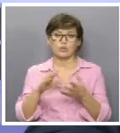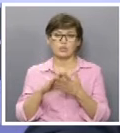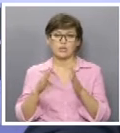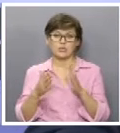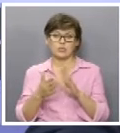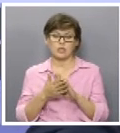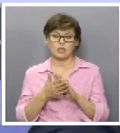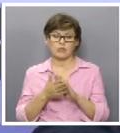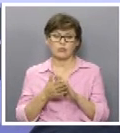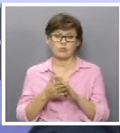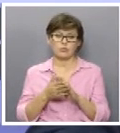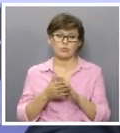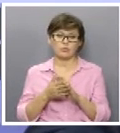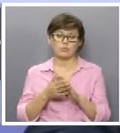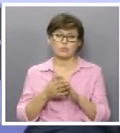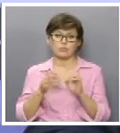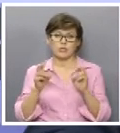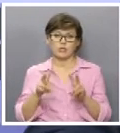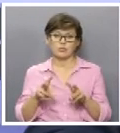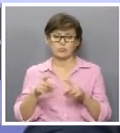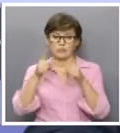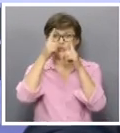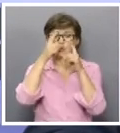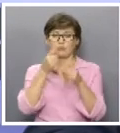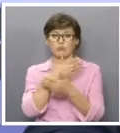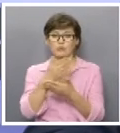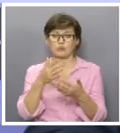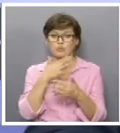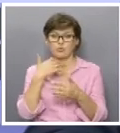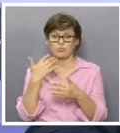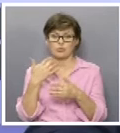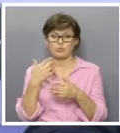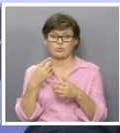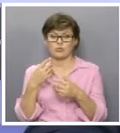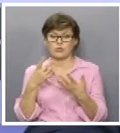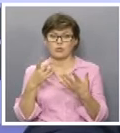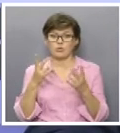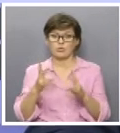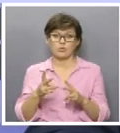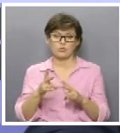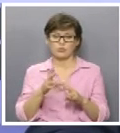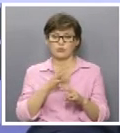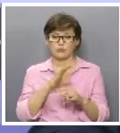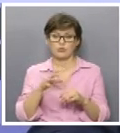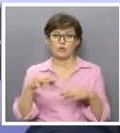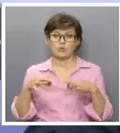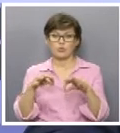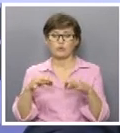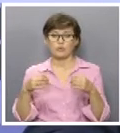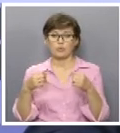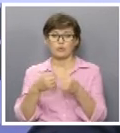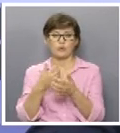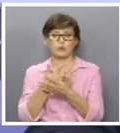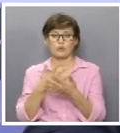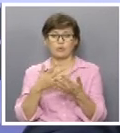жагдайларда жагдай мамандардын маалыматы боюнча, яны бул көп зардапка ушурамаган, типти болну жол көлүк окуясынан кийин одан